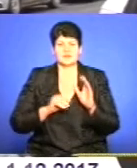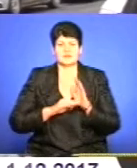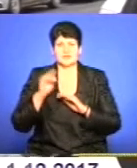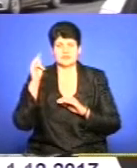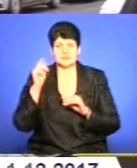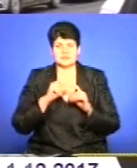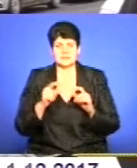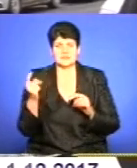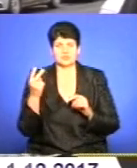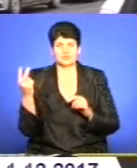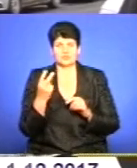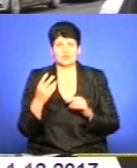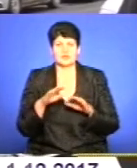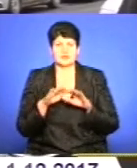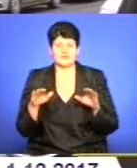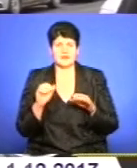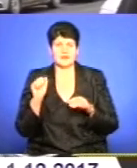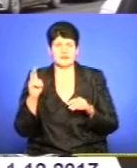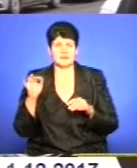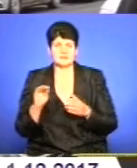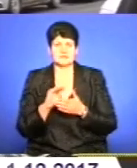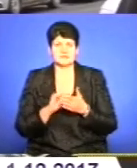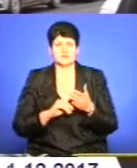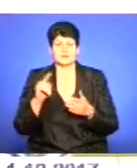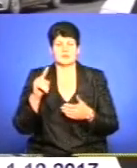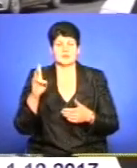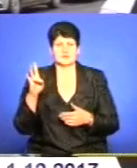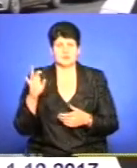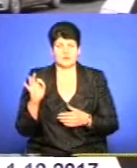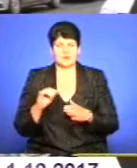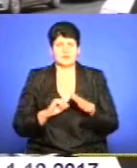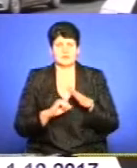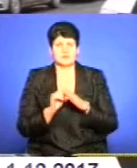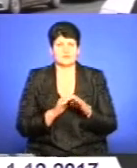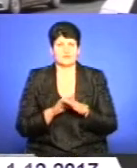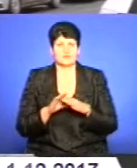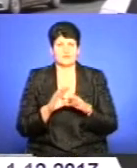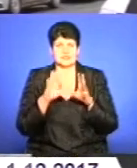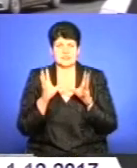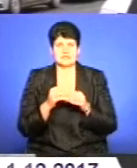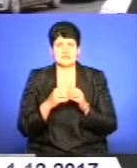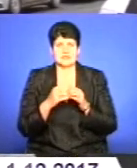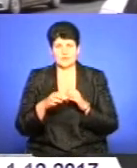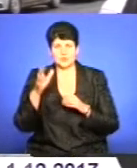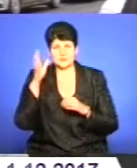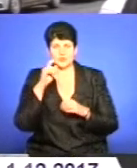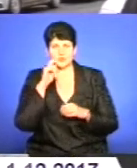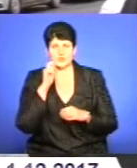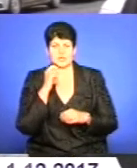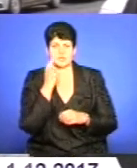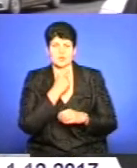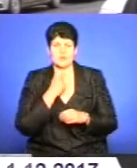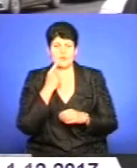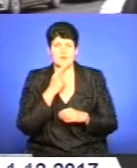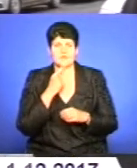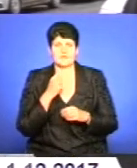рівнів акредитації складатимуть державну підсумкову атестацію на базі повної загальної середньої освіти з української мови